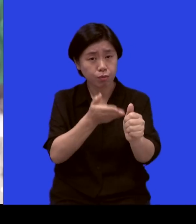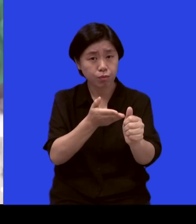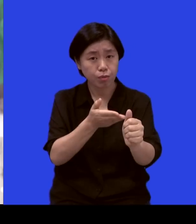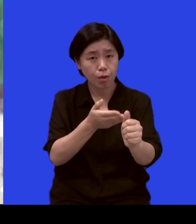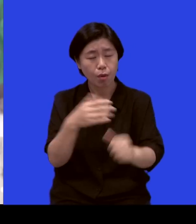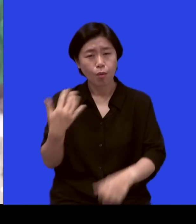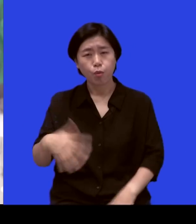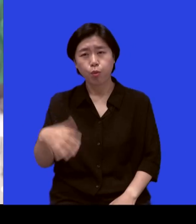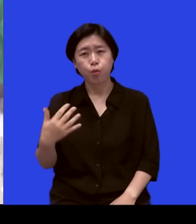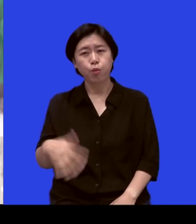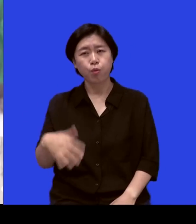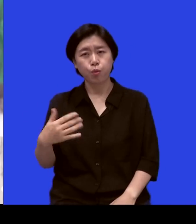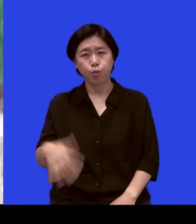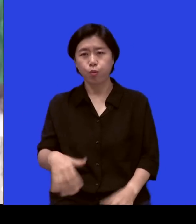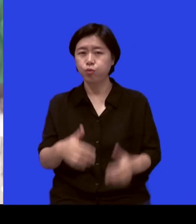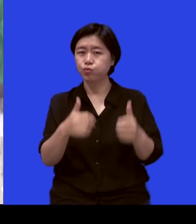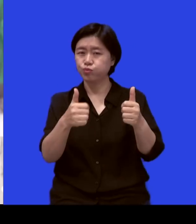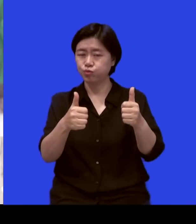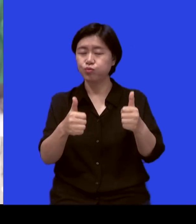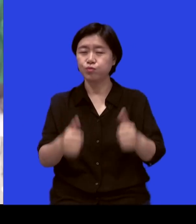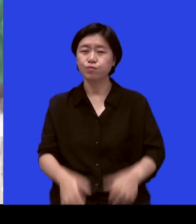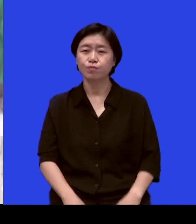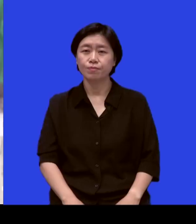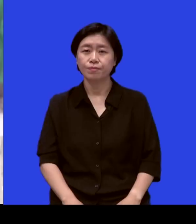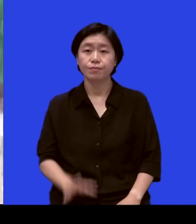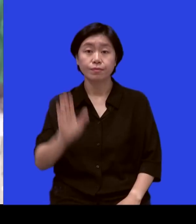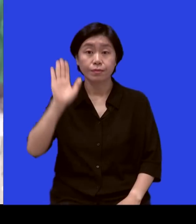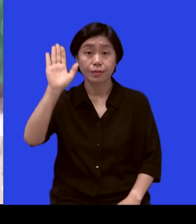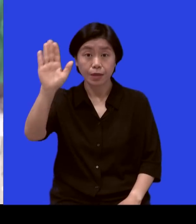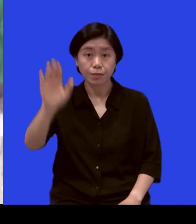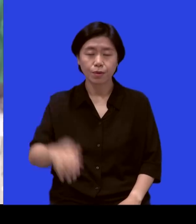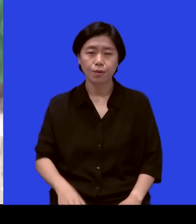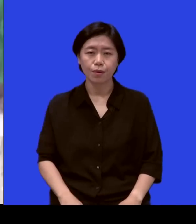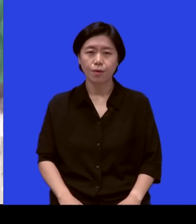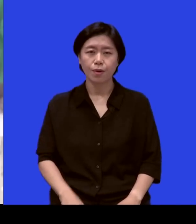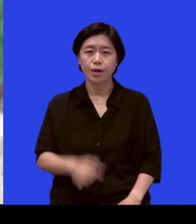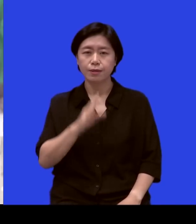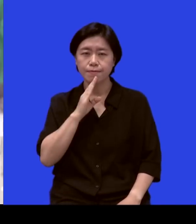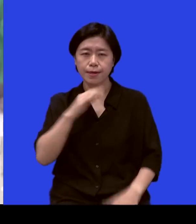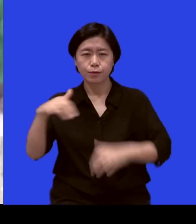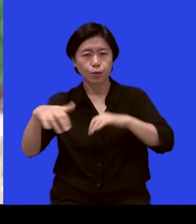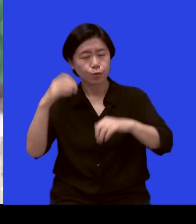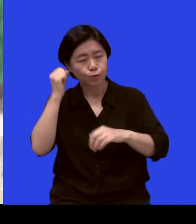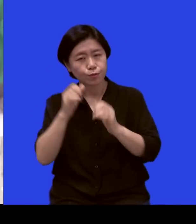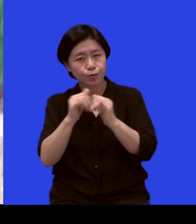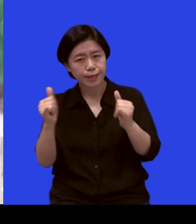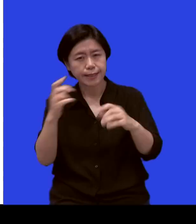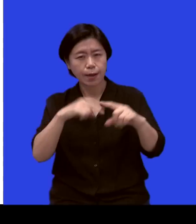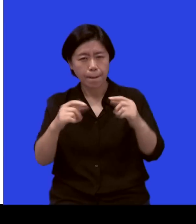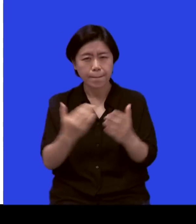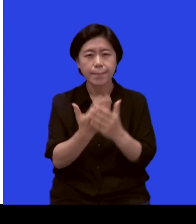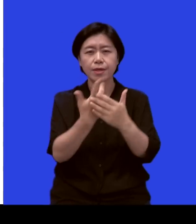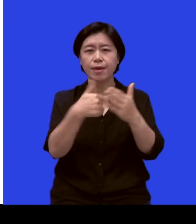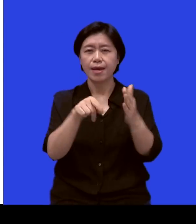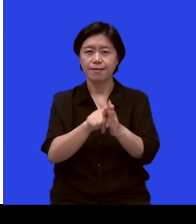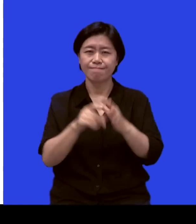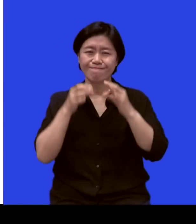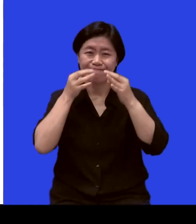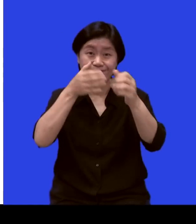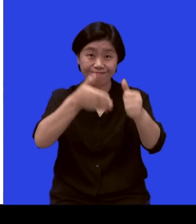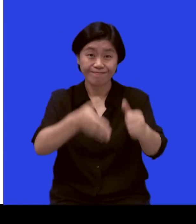저는 굉장히 정말 좋은 방법인 것 같고 앞으로 이 노숙인들을 살리는 농사를 계속해서 하길 제가 정말 주목기도